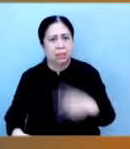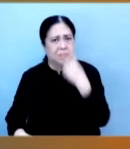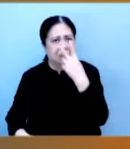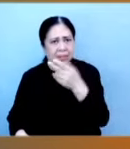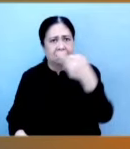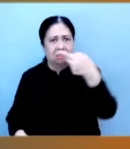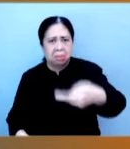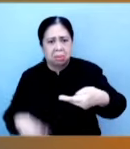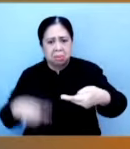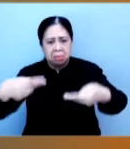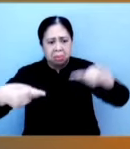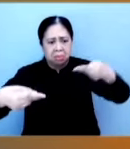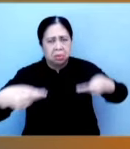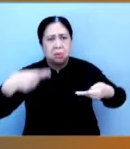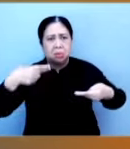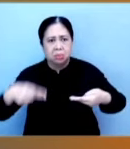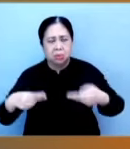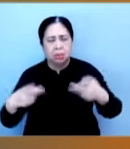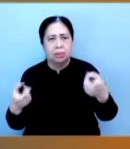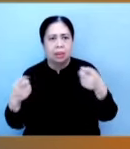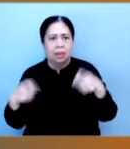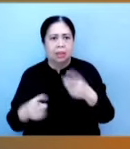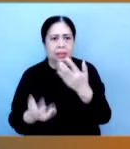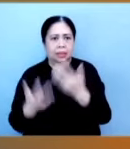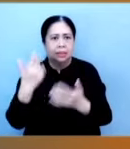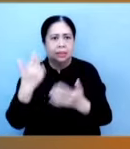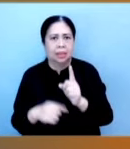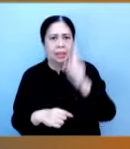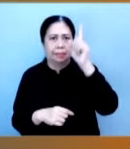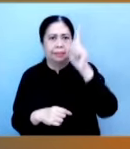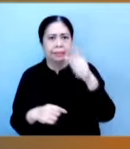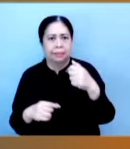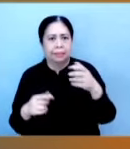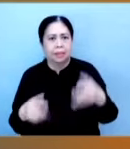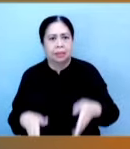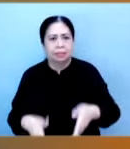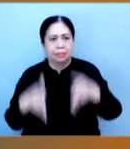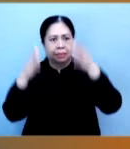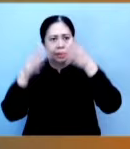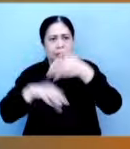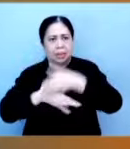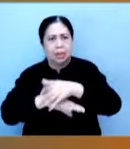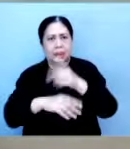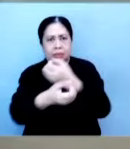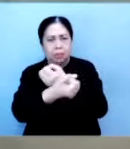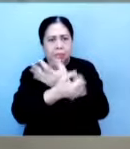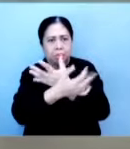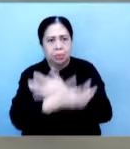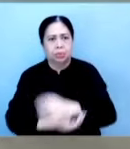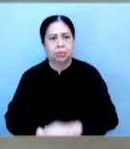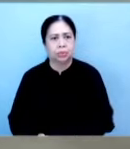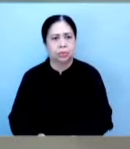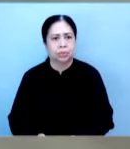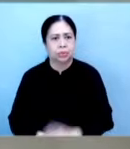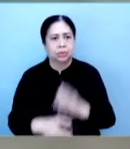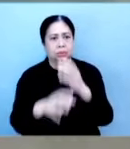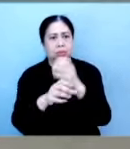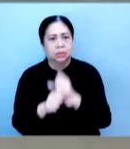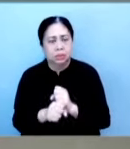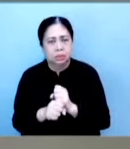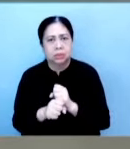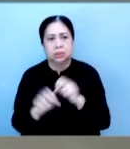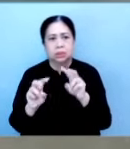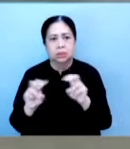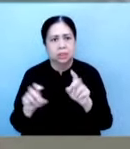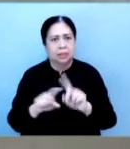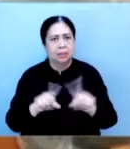nakahandusay sumiklab din ang sunog sa itaas na bahagi ng gusali matapos ang isang pagsabog na-recover naman ng mga Imbestigador ang